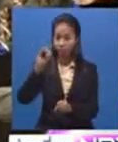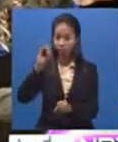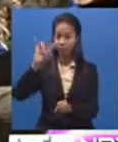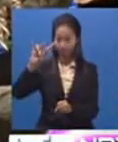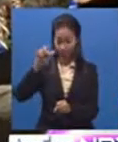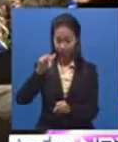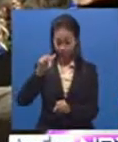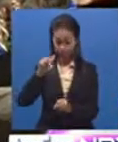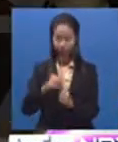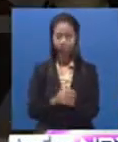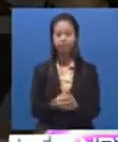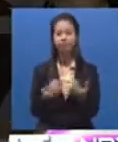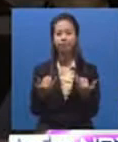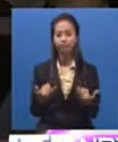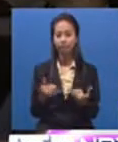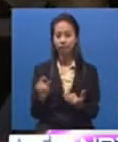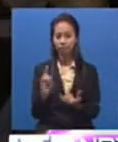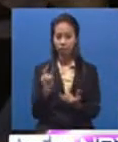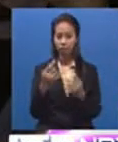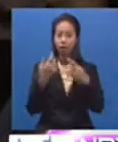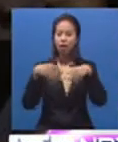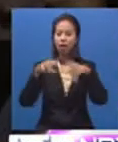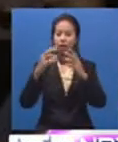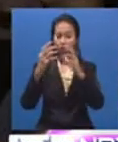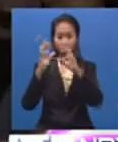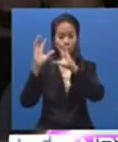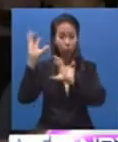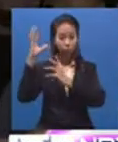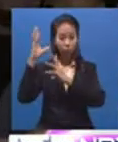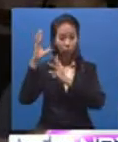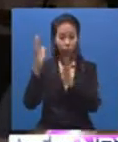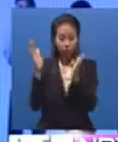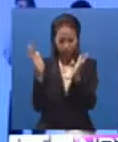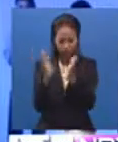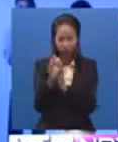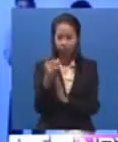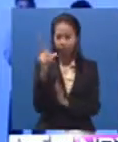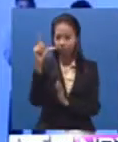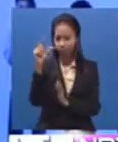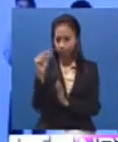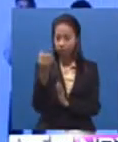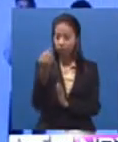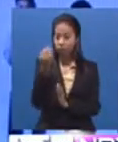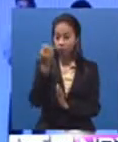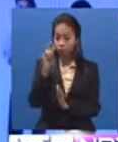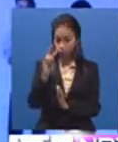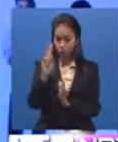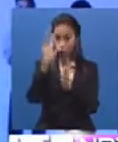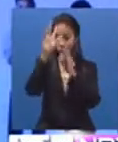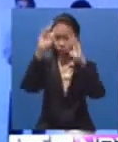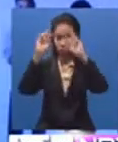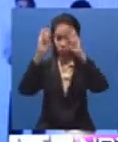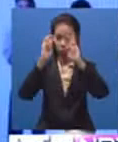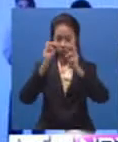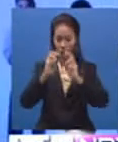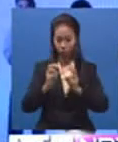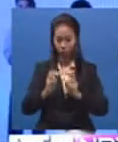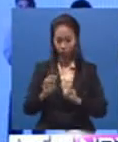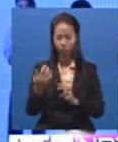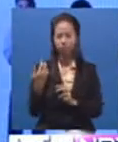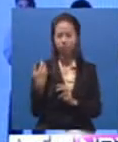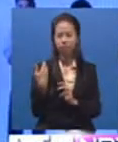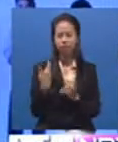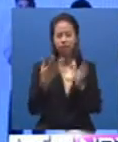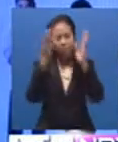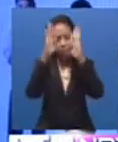2557สำหรับภาพยนตร์สั้นแต่ละเรื่องจะถ่ายทอดแนวคิดค่านิยม 12ประการในแง่มุมต่างๆที่มีความหลากหลาย